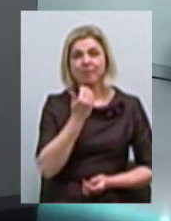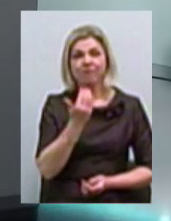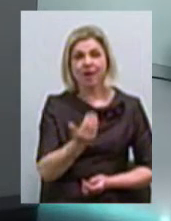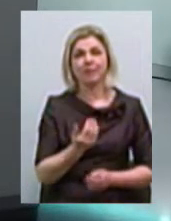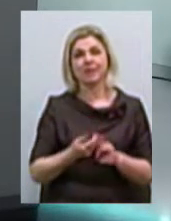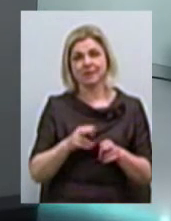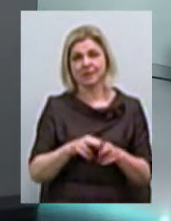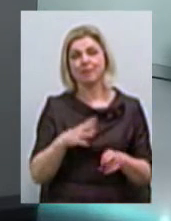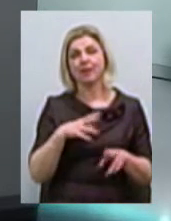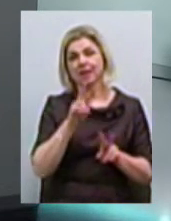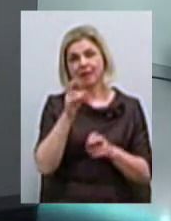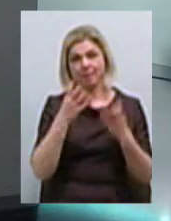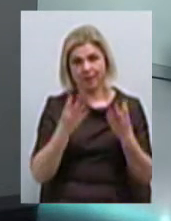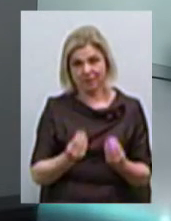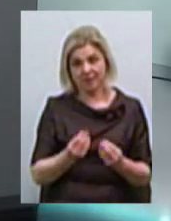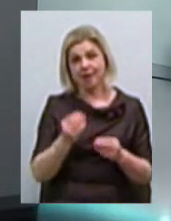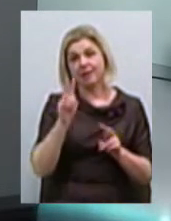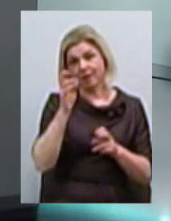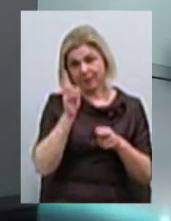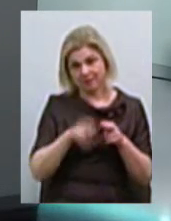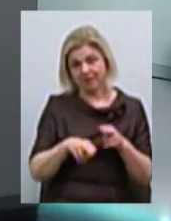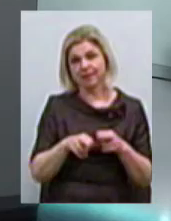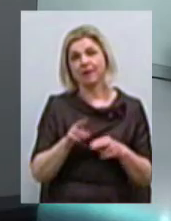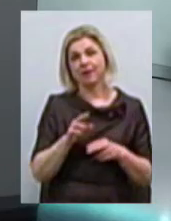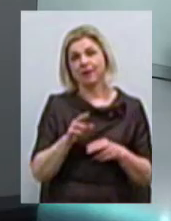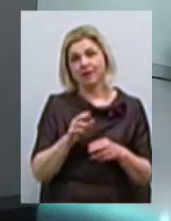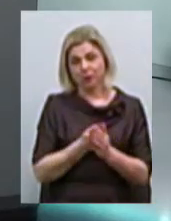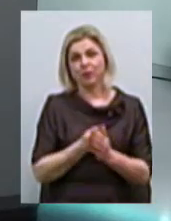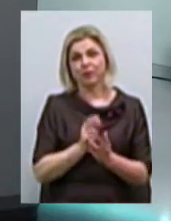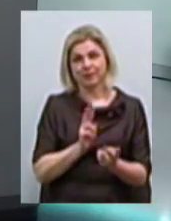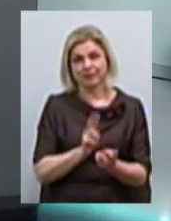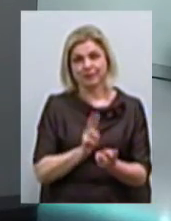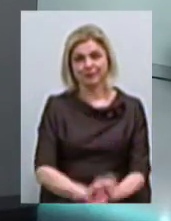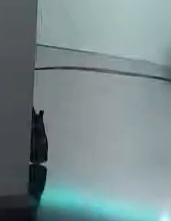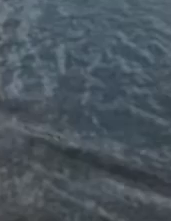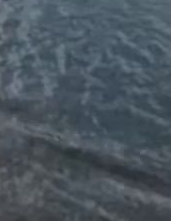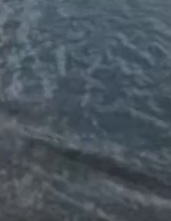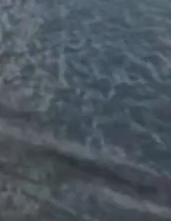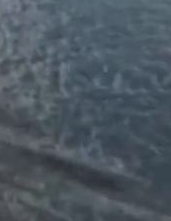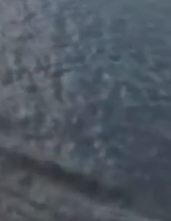Це була тема дня, вона вже закінчується, як і день вже закінчується. На все добре.